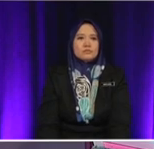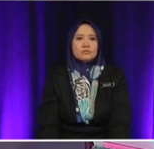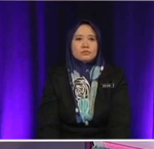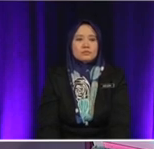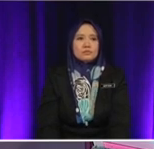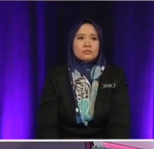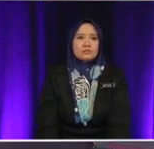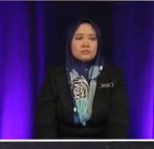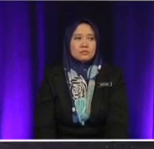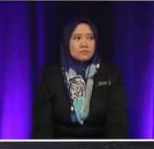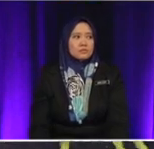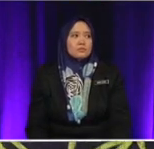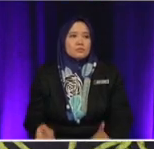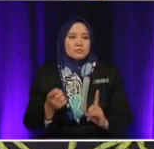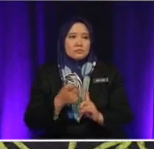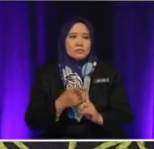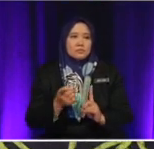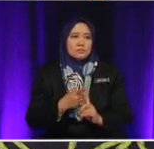pertama, siapa bersedia untuk jawab?